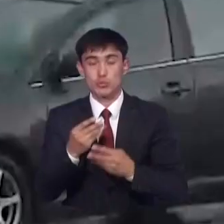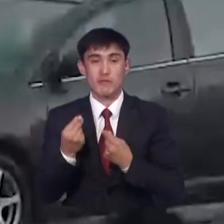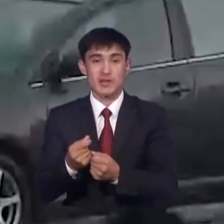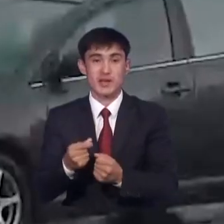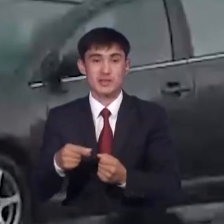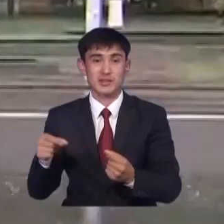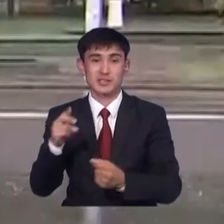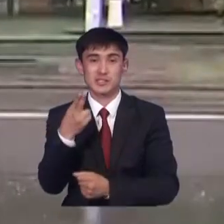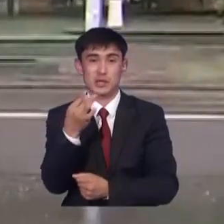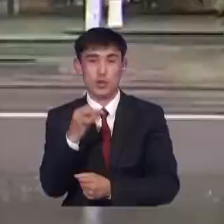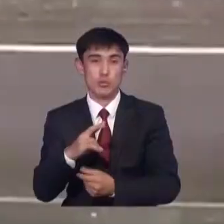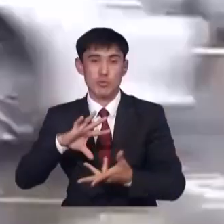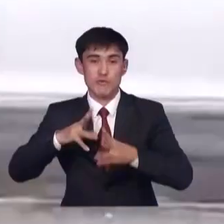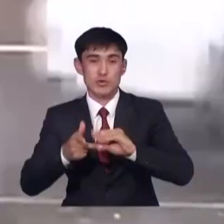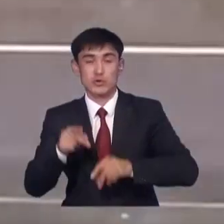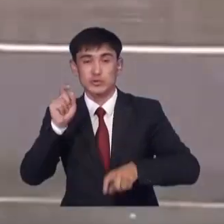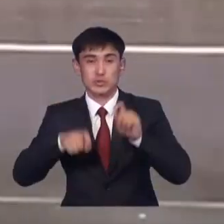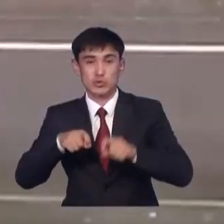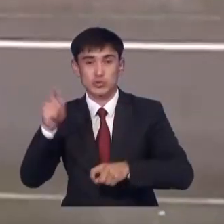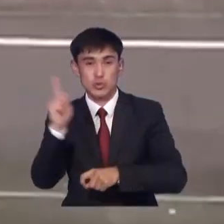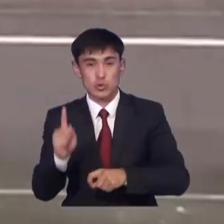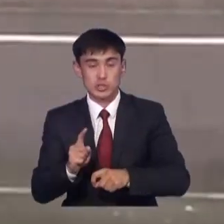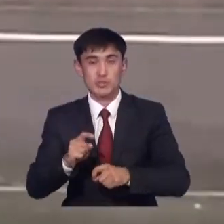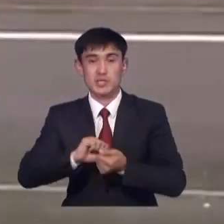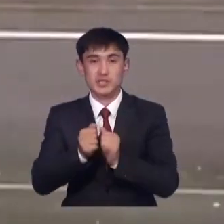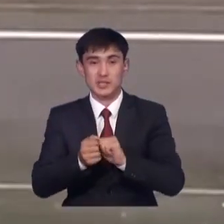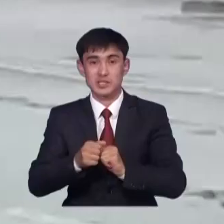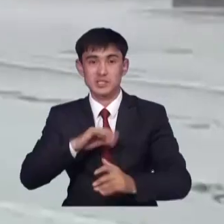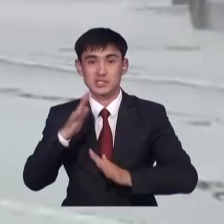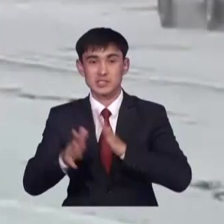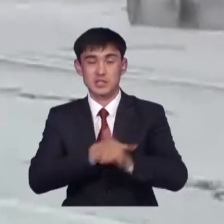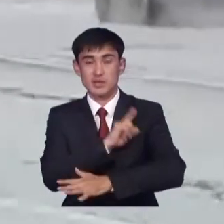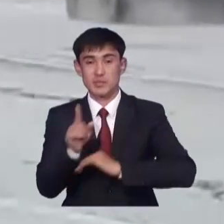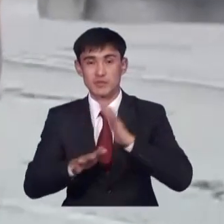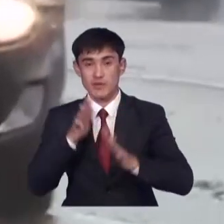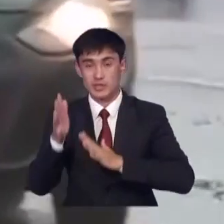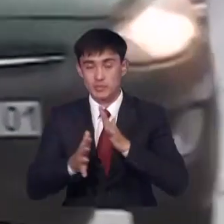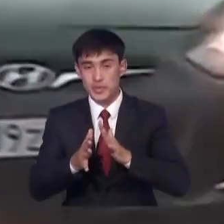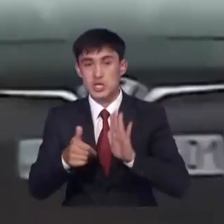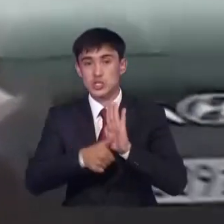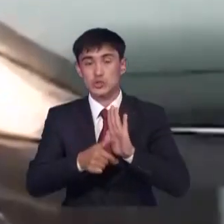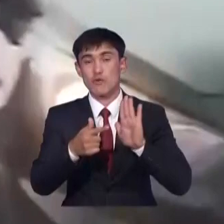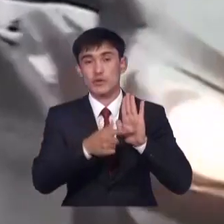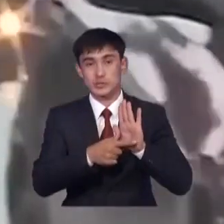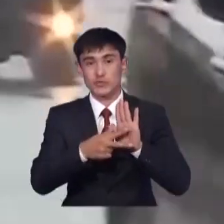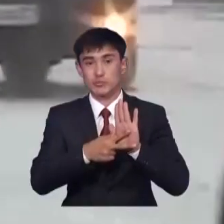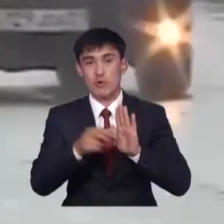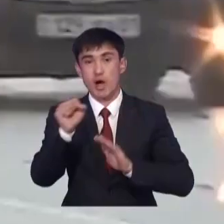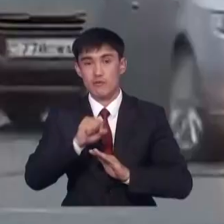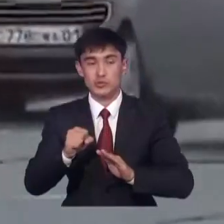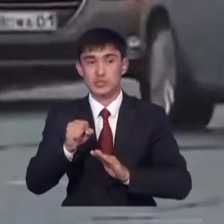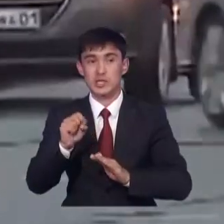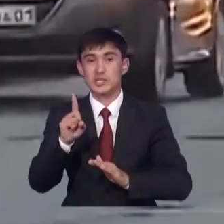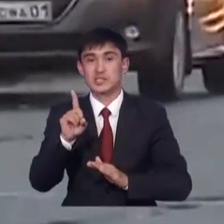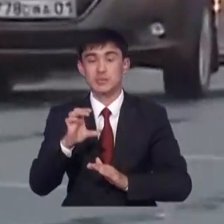влиянием циклона, что приведет к дождям с грозами, градами и шквалистым ветром. Сильные дожди ожидаются 6-8 августа на западе